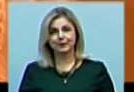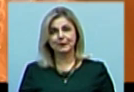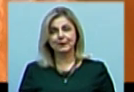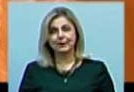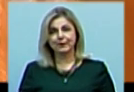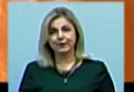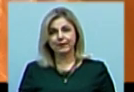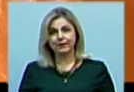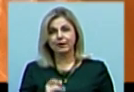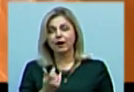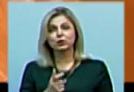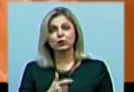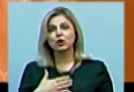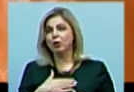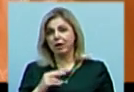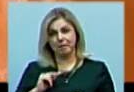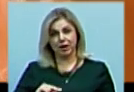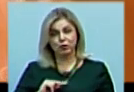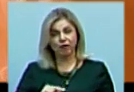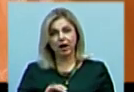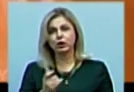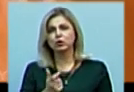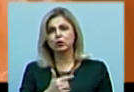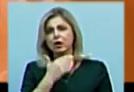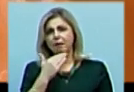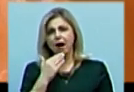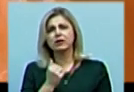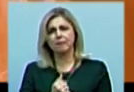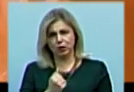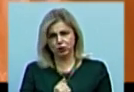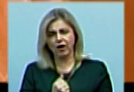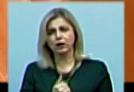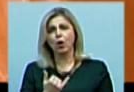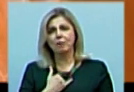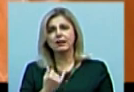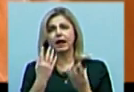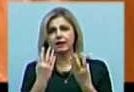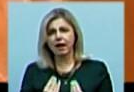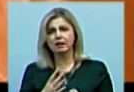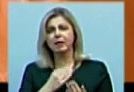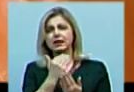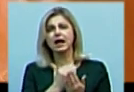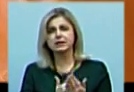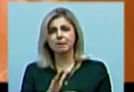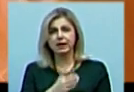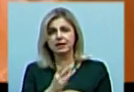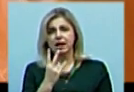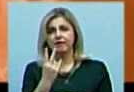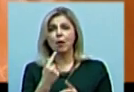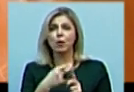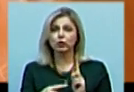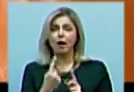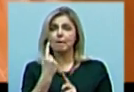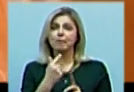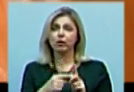дуже любила людей і дуже любила працювати. Я дуже багато працювала. Чесно кажучи, у мене день був розписаний на дві половини. Перша половина